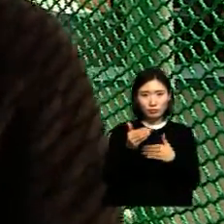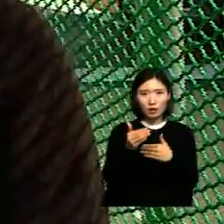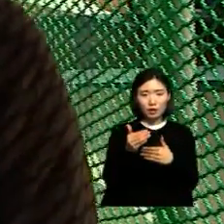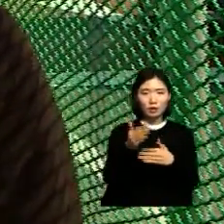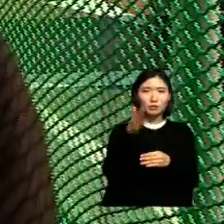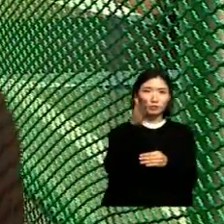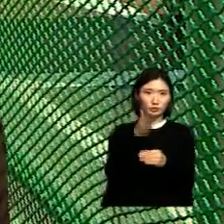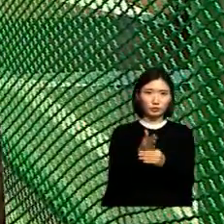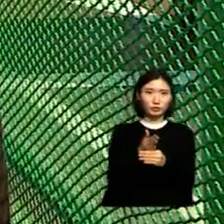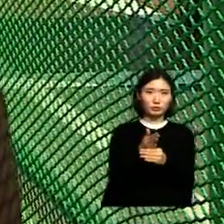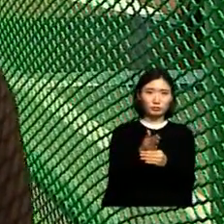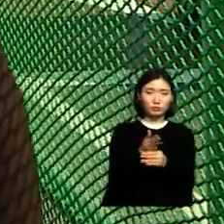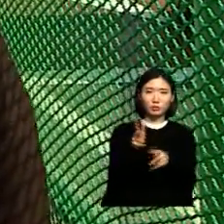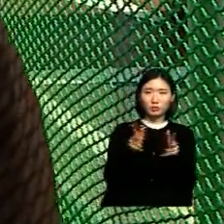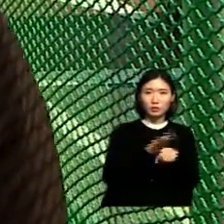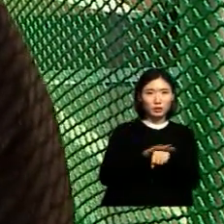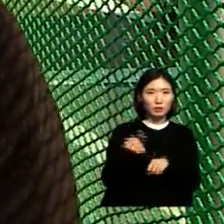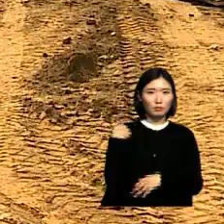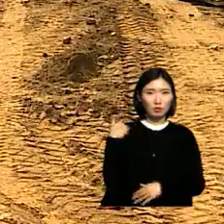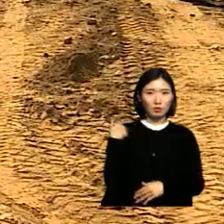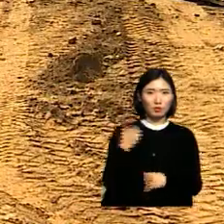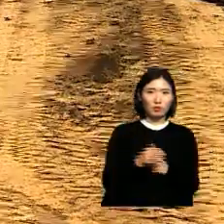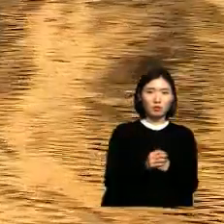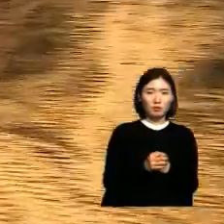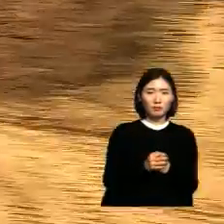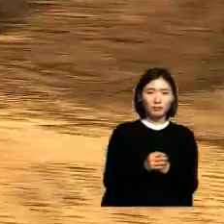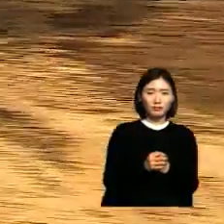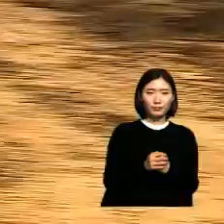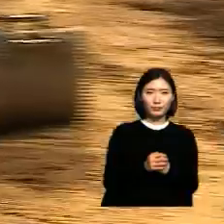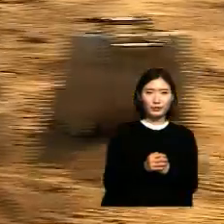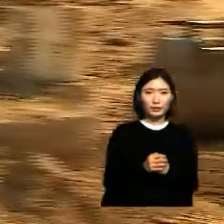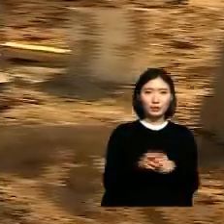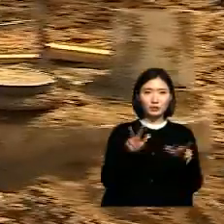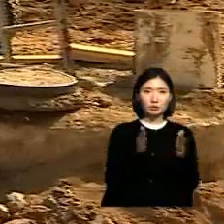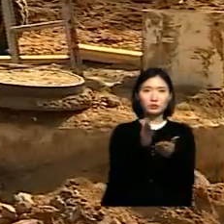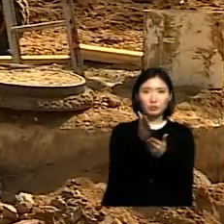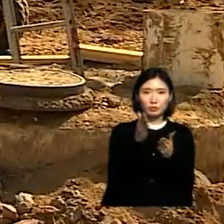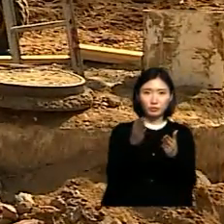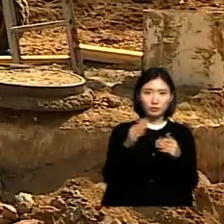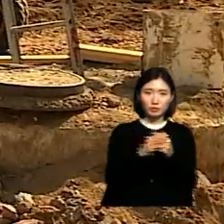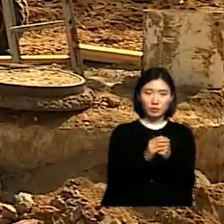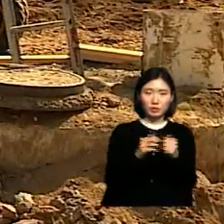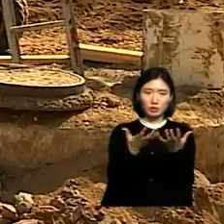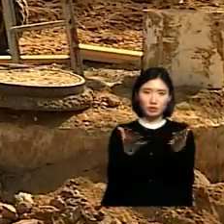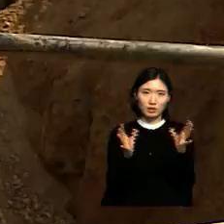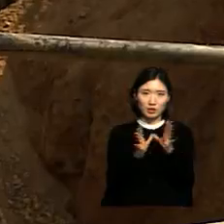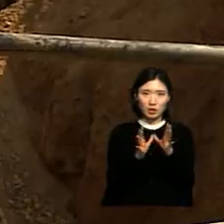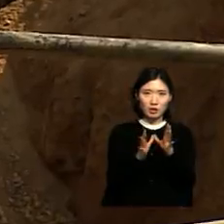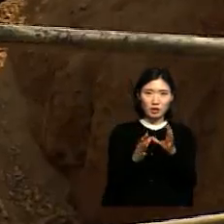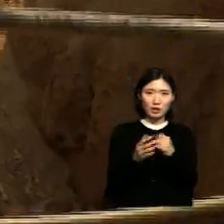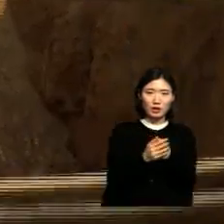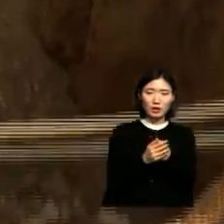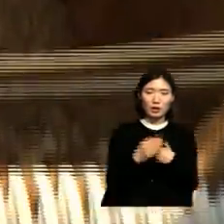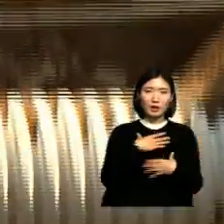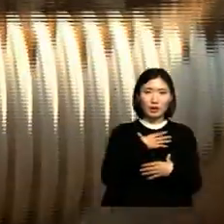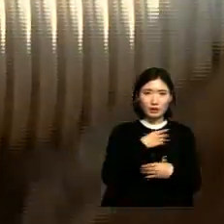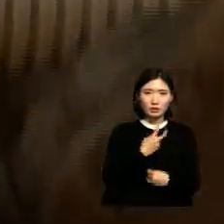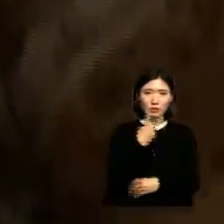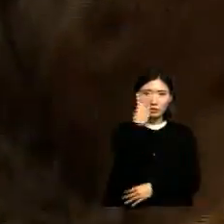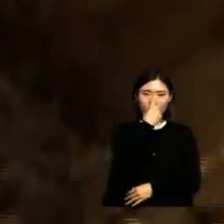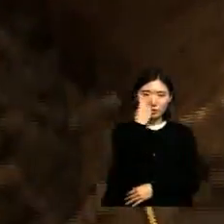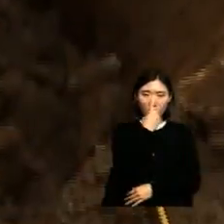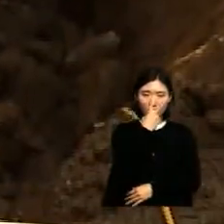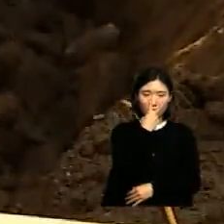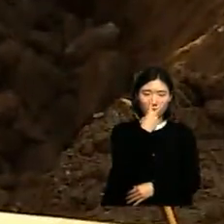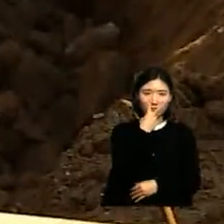뭐 어떻게 되고 있는 건지 잘 모르니까. 고양시는 현재 전문 기관에 정밀 안전 진단을 의뢰한 상태라며